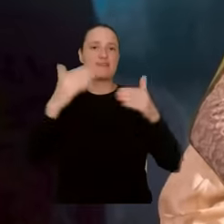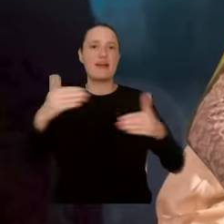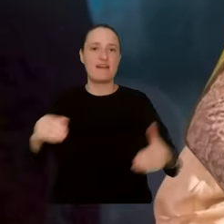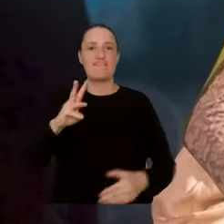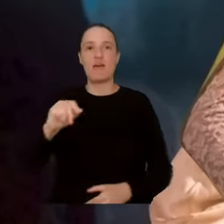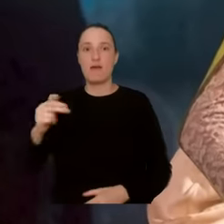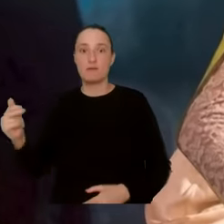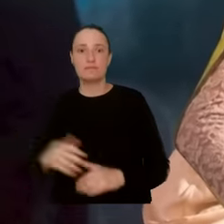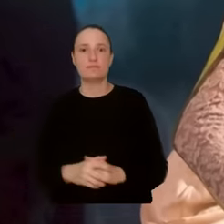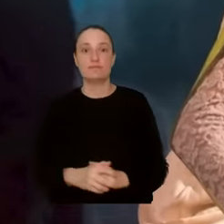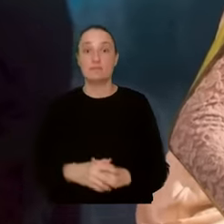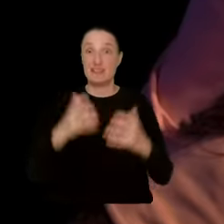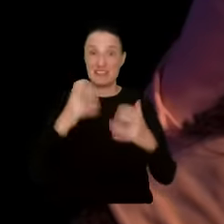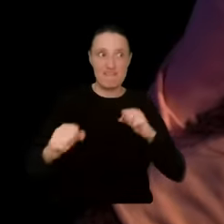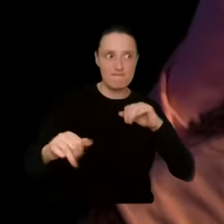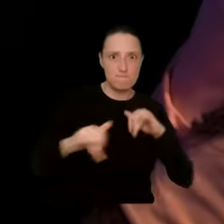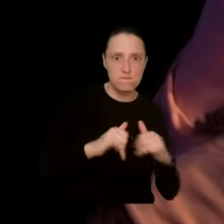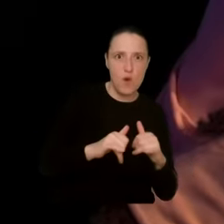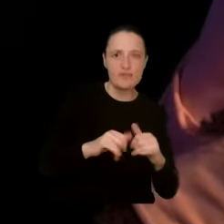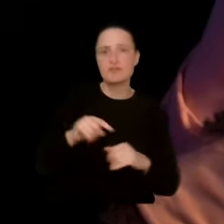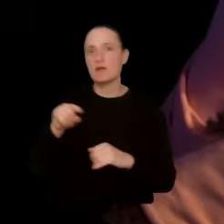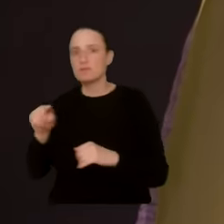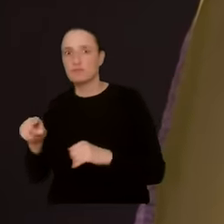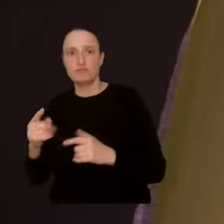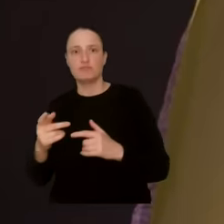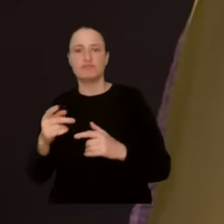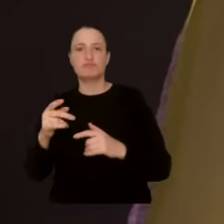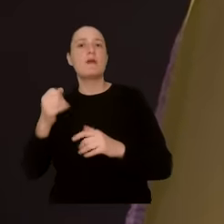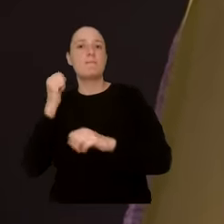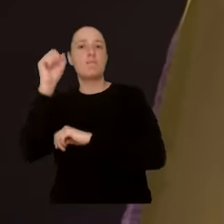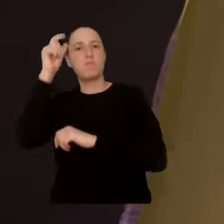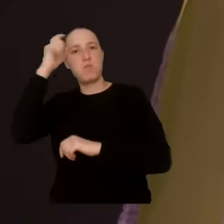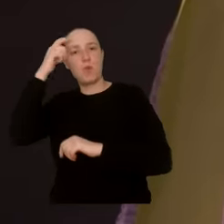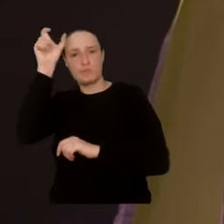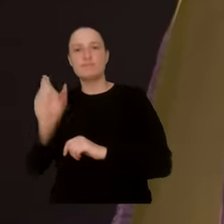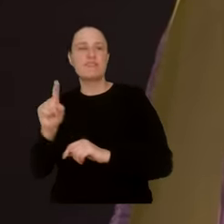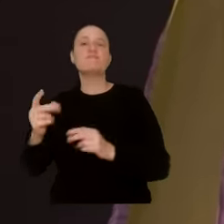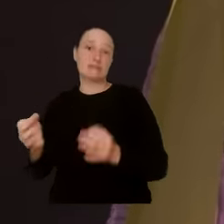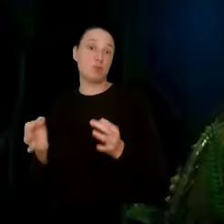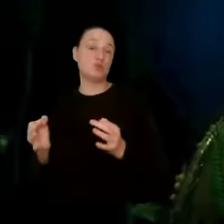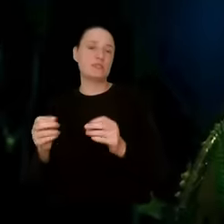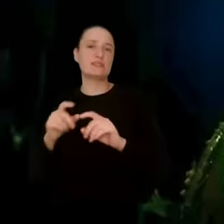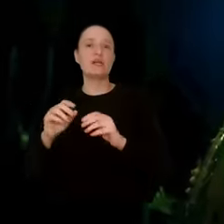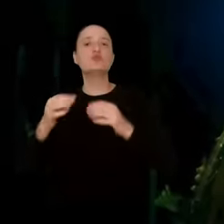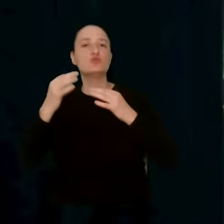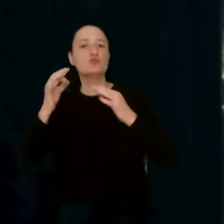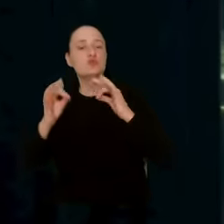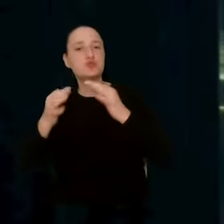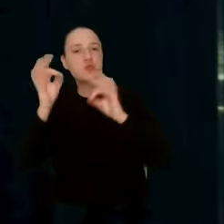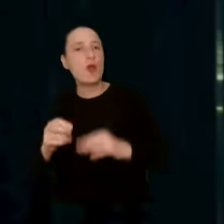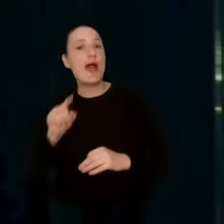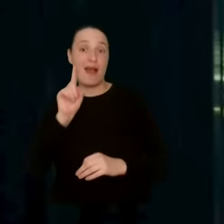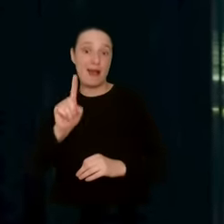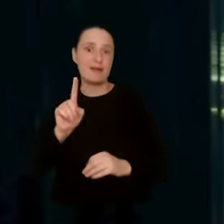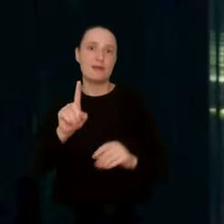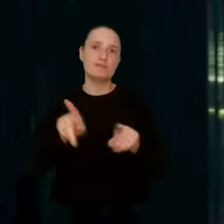Chęć zdobycia władzy i bezwzględność biorą górę nad młodą bohaterką. Współczesna sztuka podejmuje również temat trudnych relacji łączących młodych ludzi.